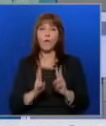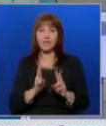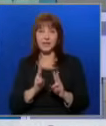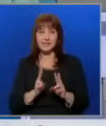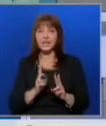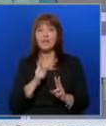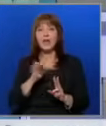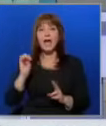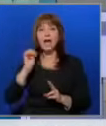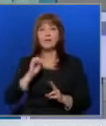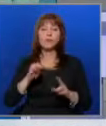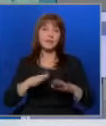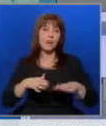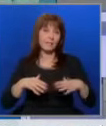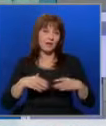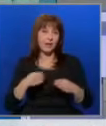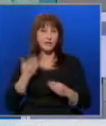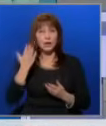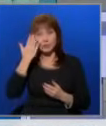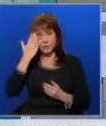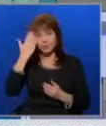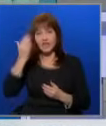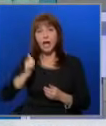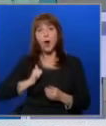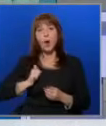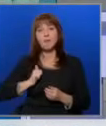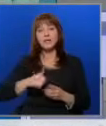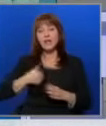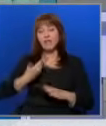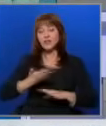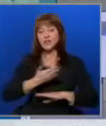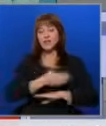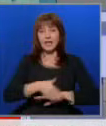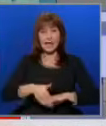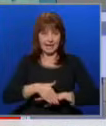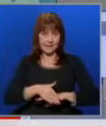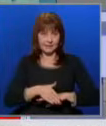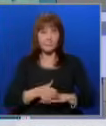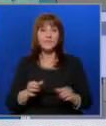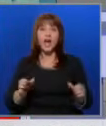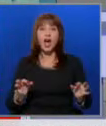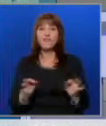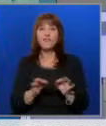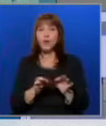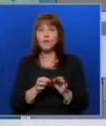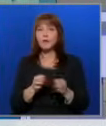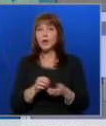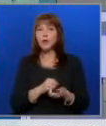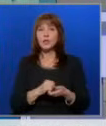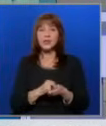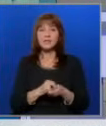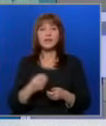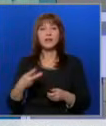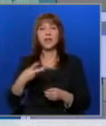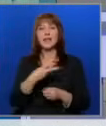в Европейския парламент в Брюксел, посветена на опазването на външните граници на Европейския съюз. Форумът беше организиран от